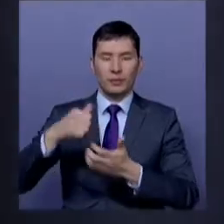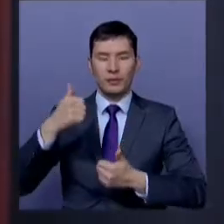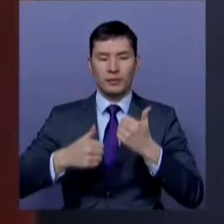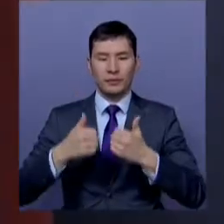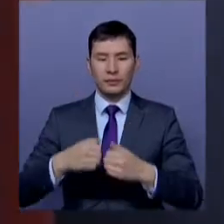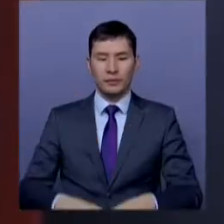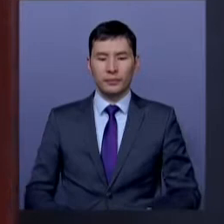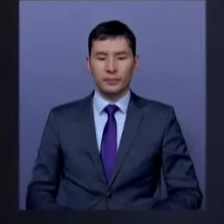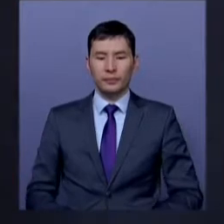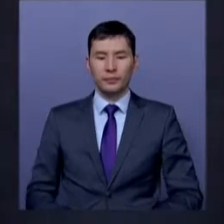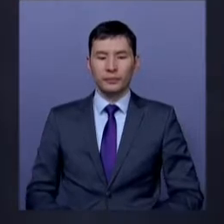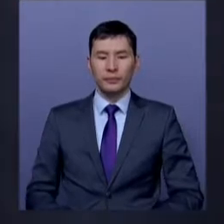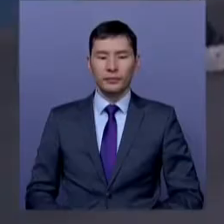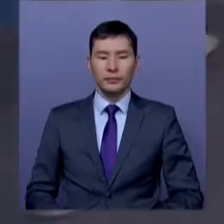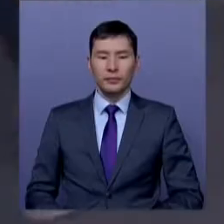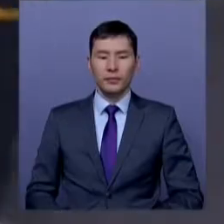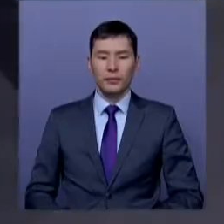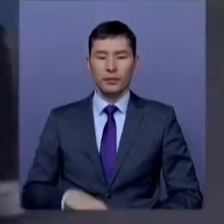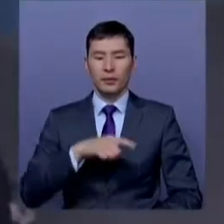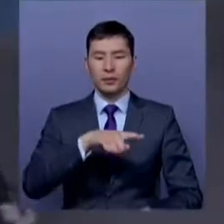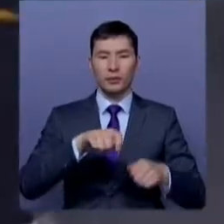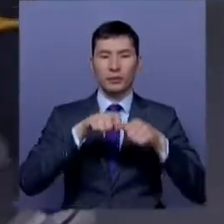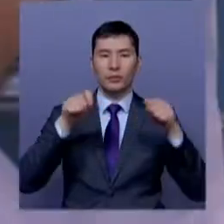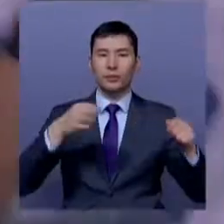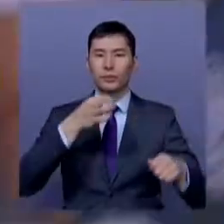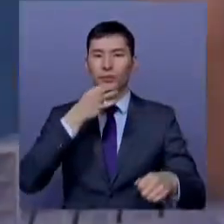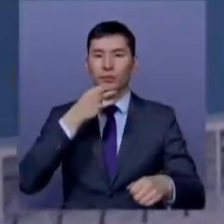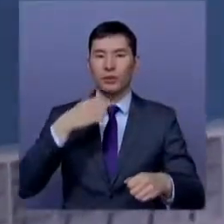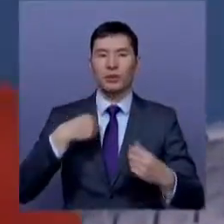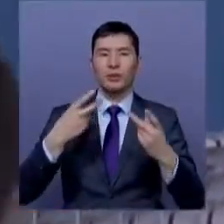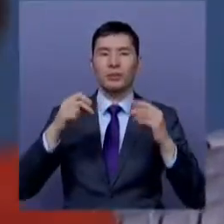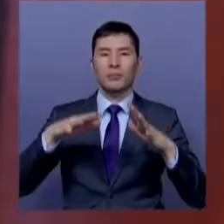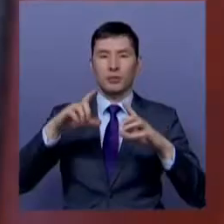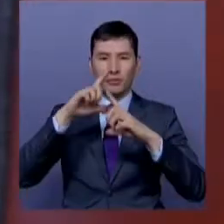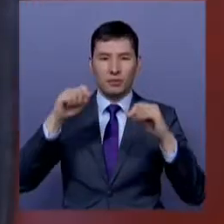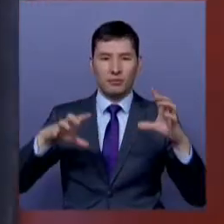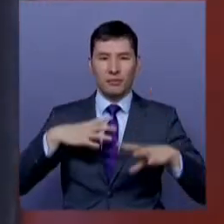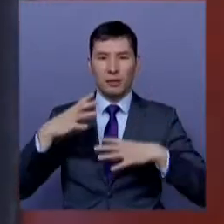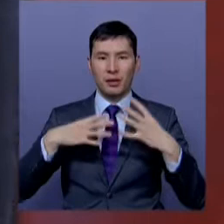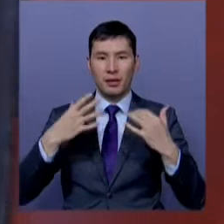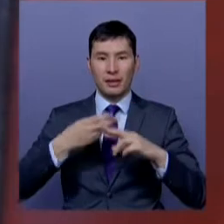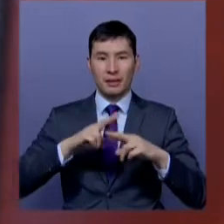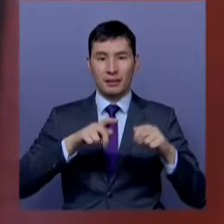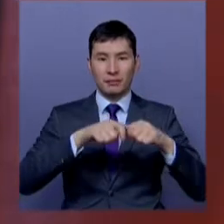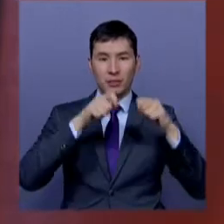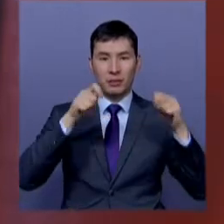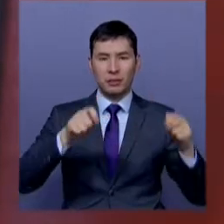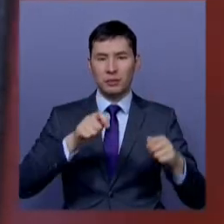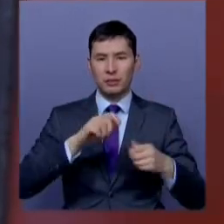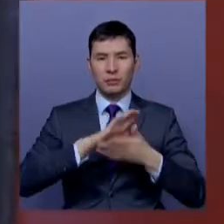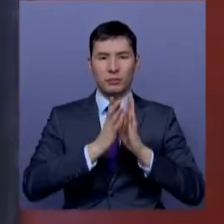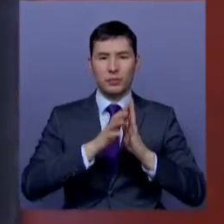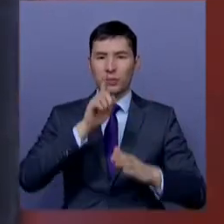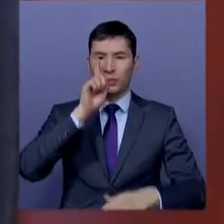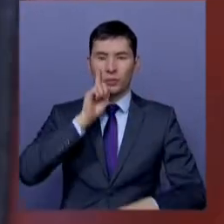мен мектепте дайындалып жүрдім. Енді осындай спорт залда дайындалып жүрміз. Осы спорт залды ашып